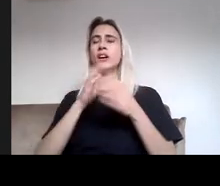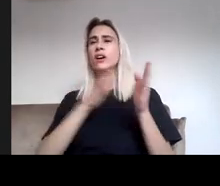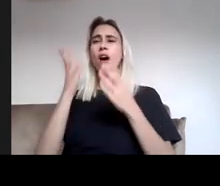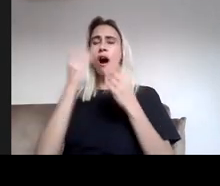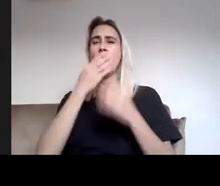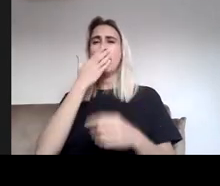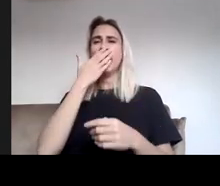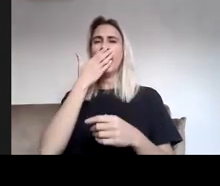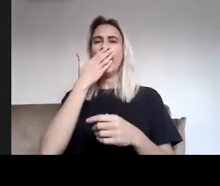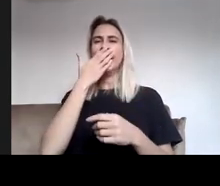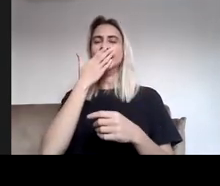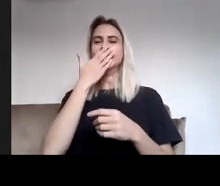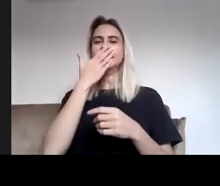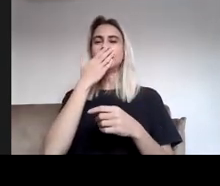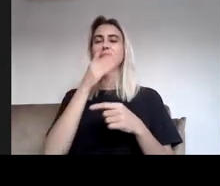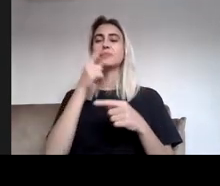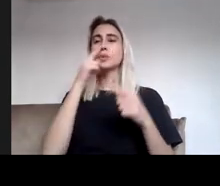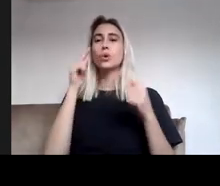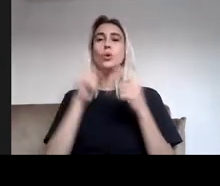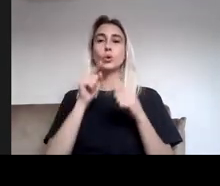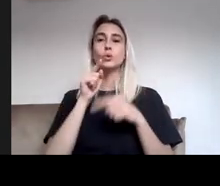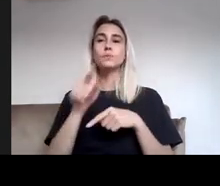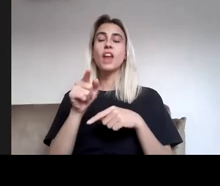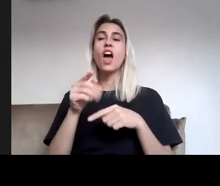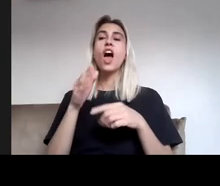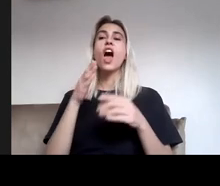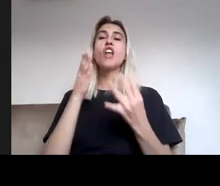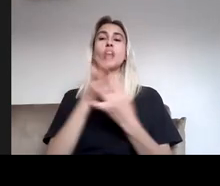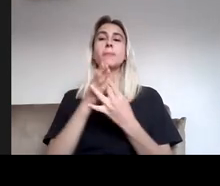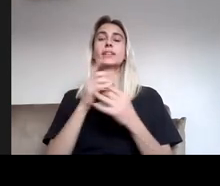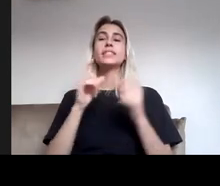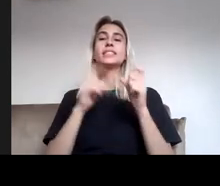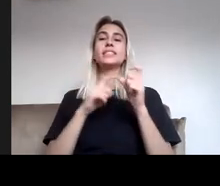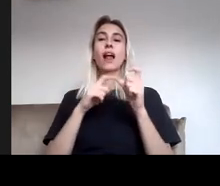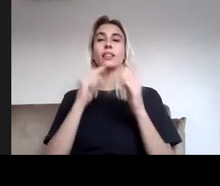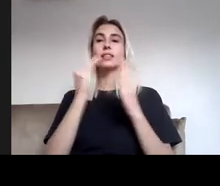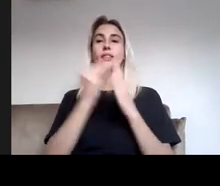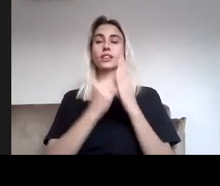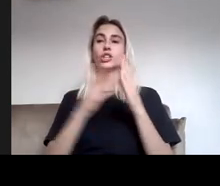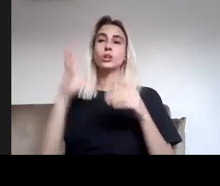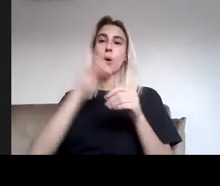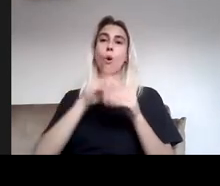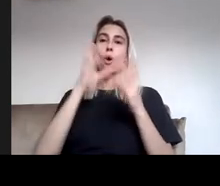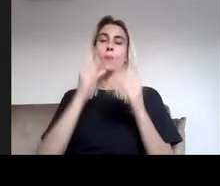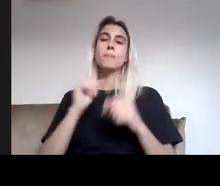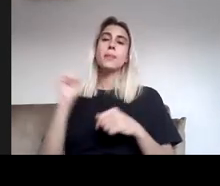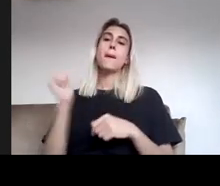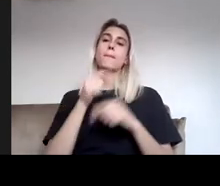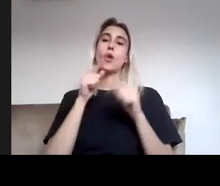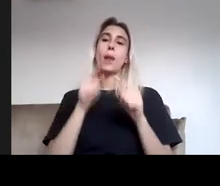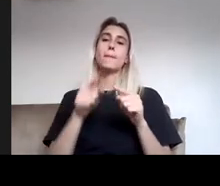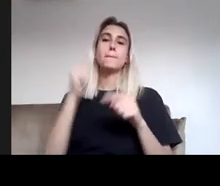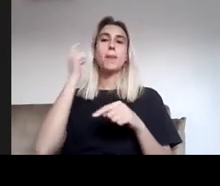buna uygun şekilde erişilebilirlik standartlarının içine alacak şekilde planlama yapılması önemli başlıklardan